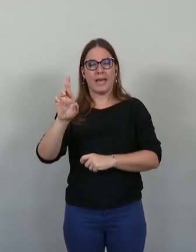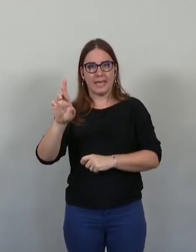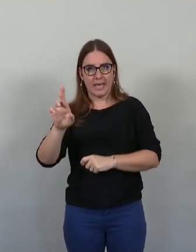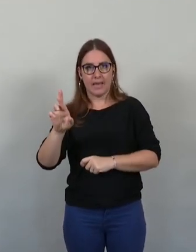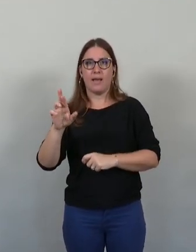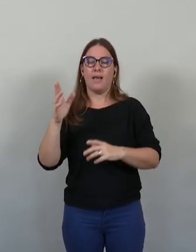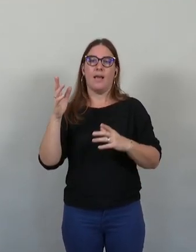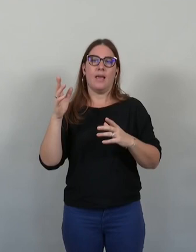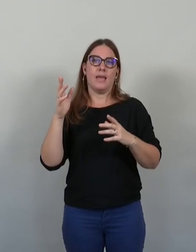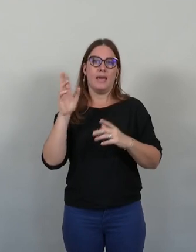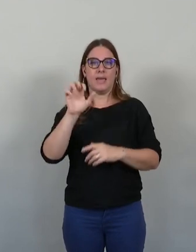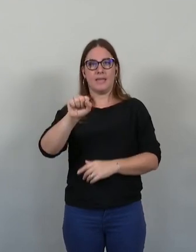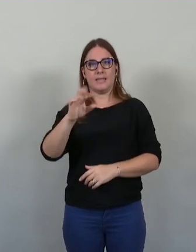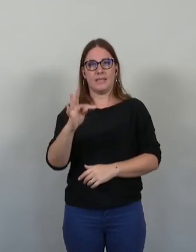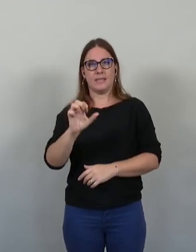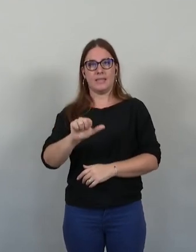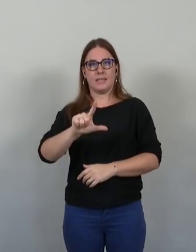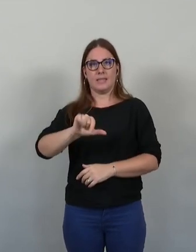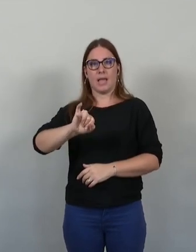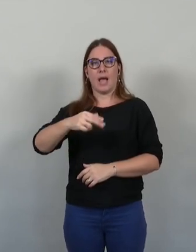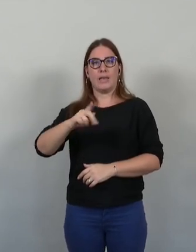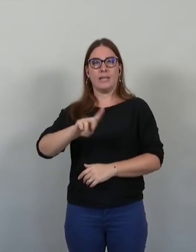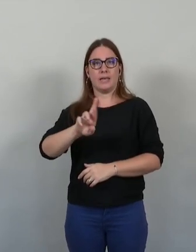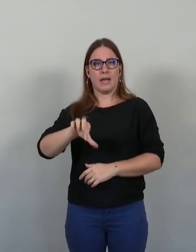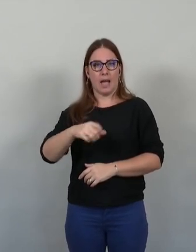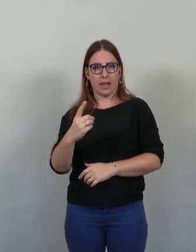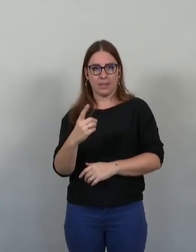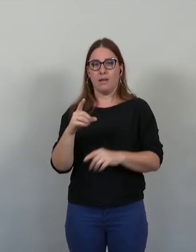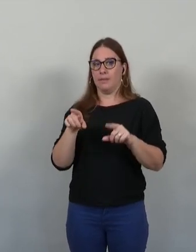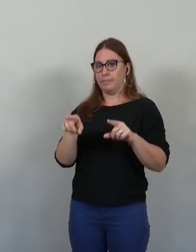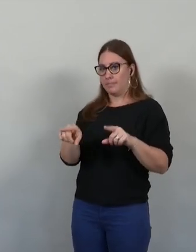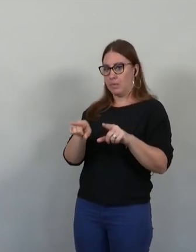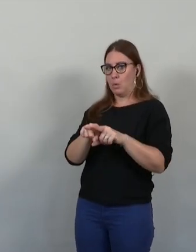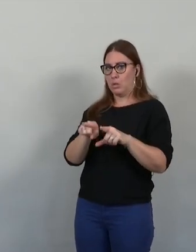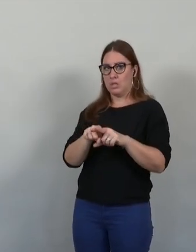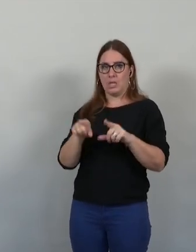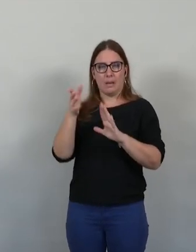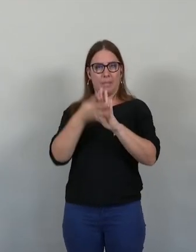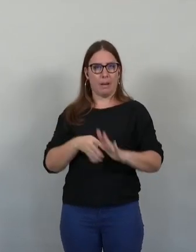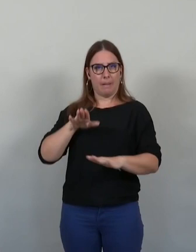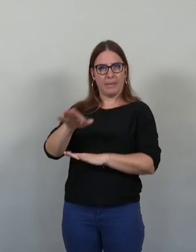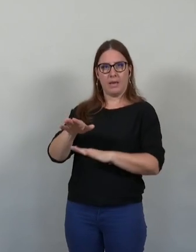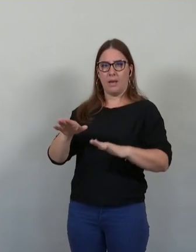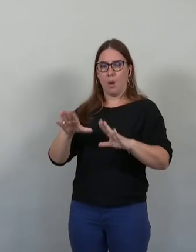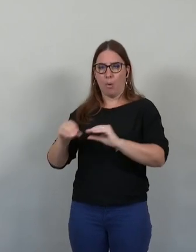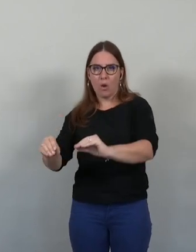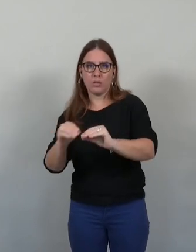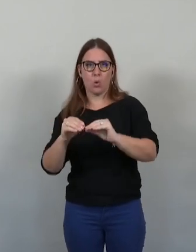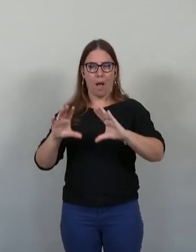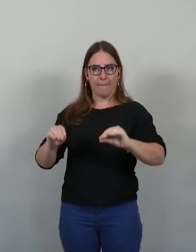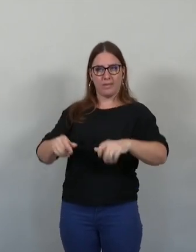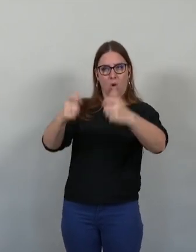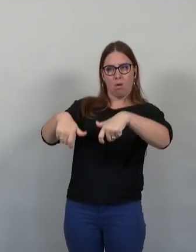où on a des caractéristiques démographiques sociodémographiques et puis des caractéristiques liées à l'habitat qui nous semblent